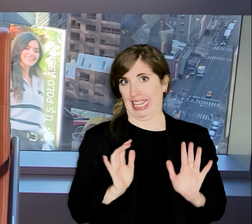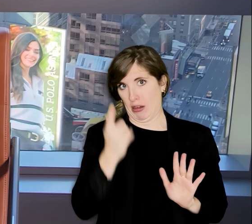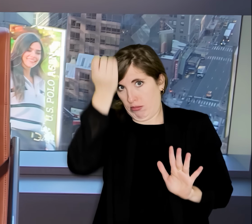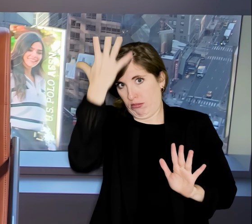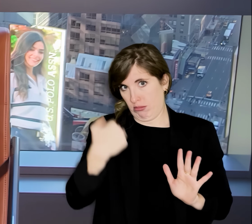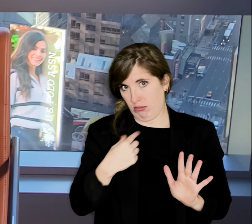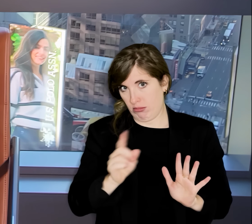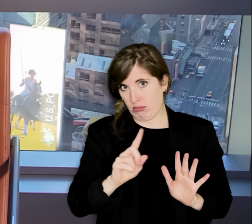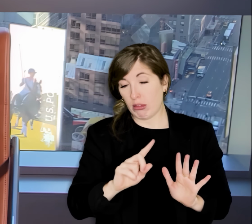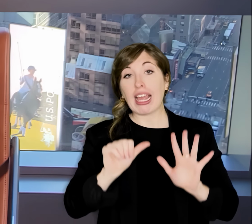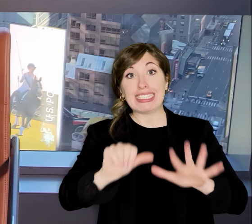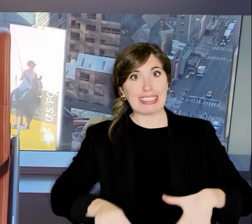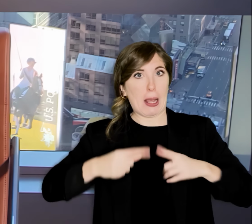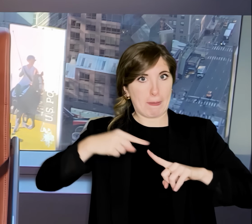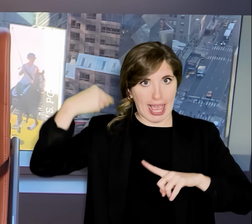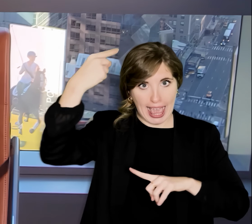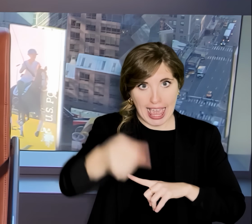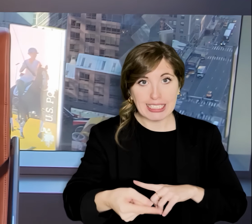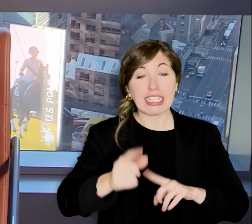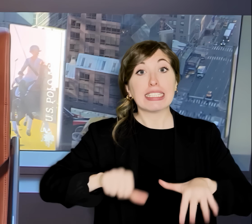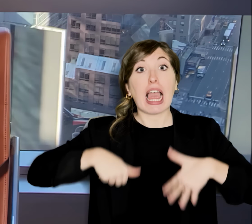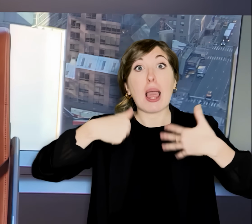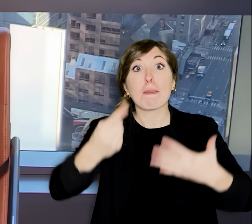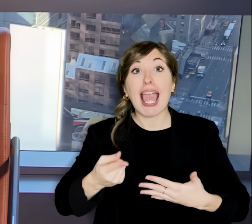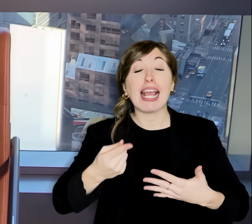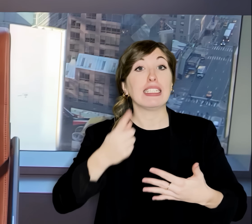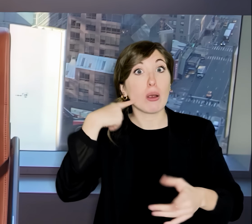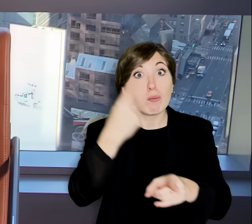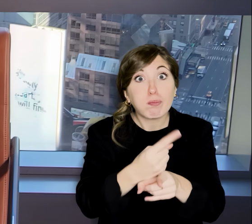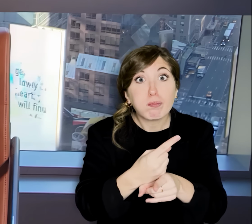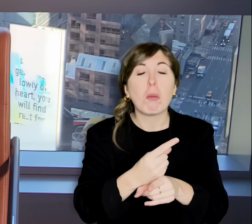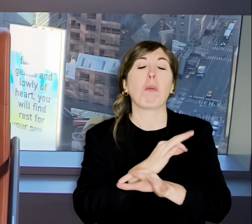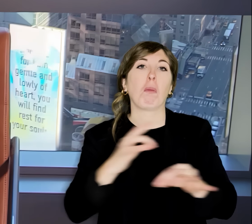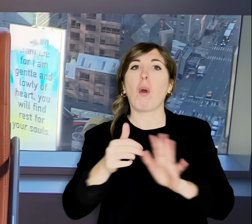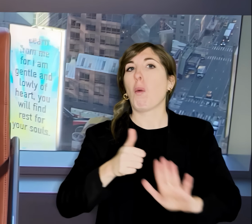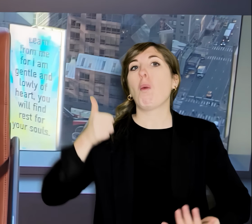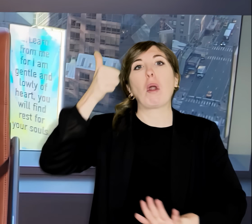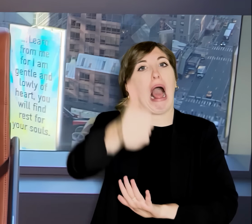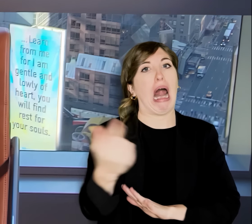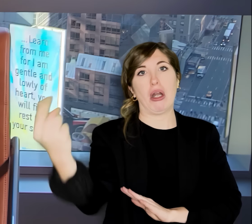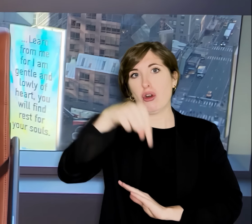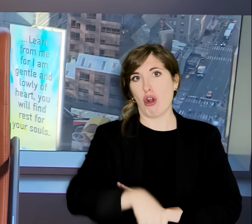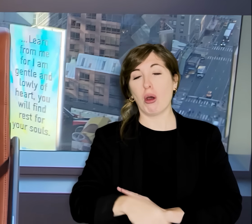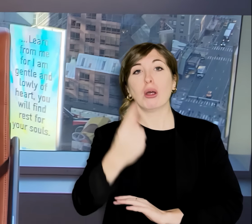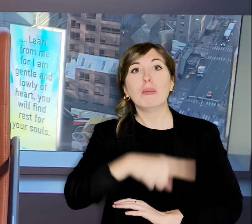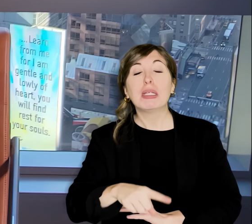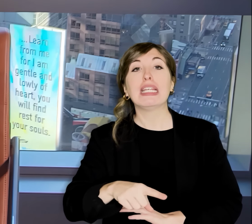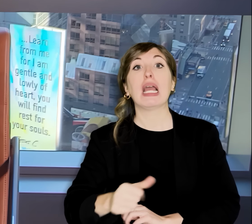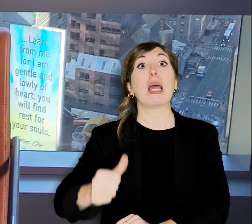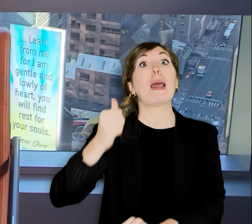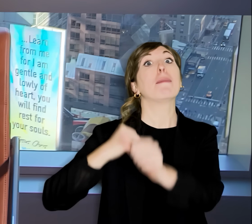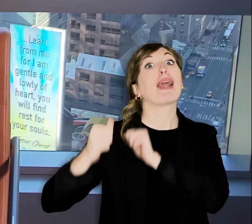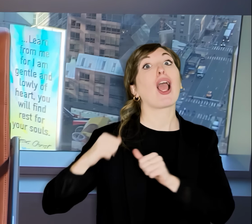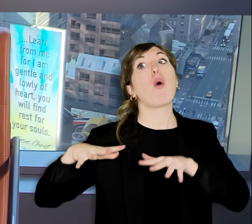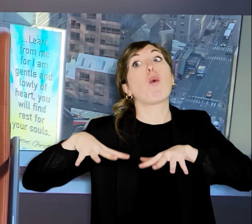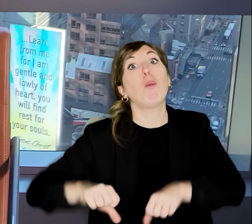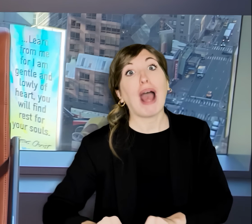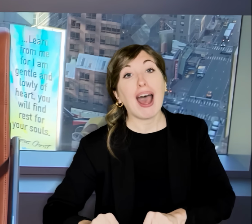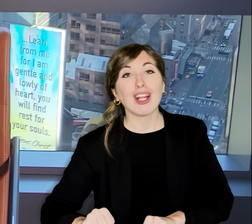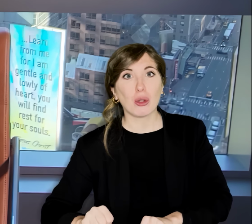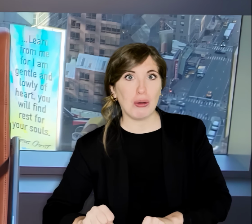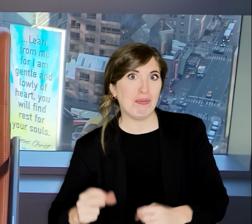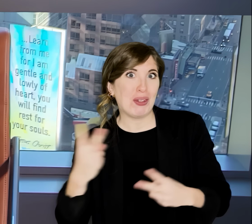a 9 mesi non è cambiata niente a un anno mi sono preoccupato per niente ma è meglio così che piuttosto della